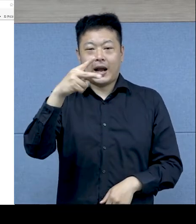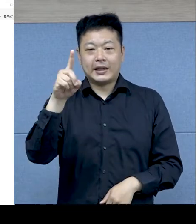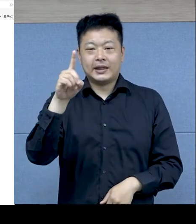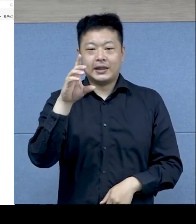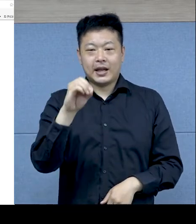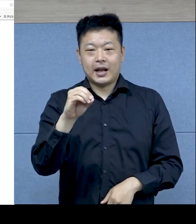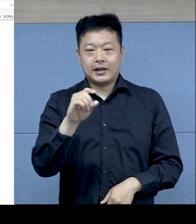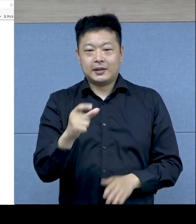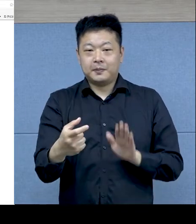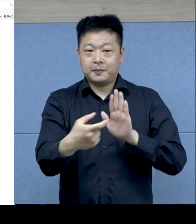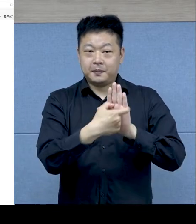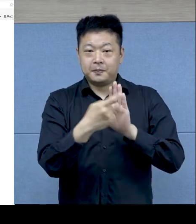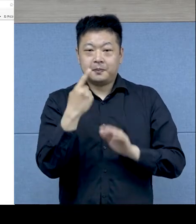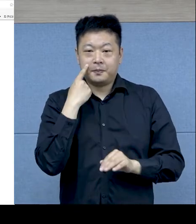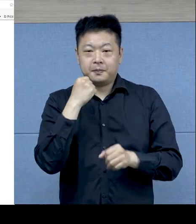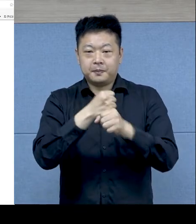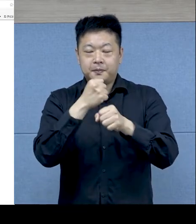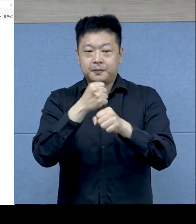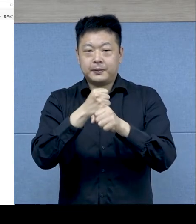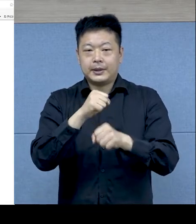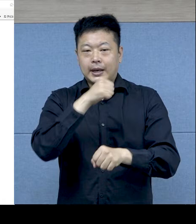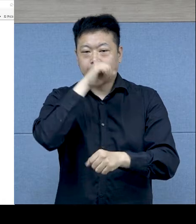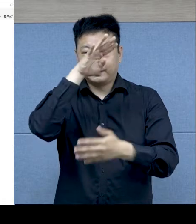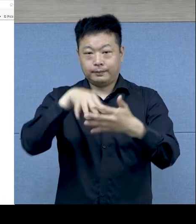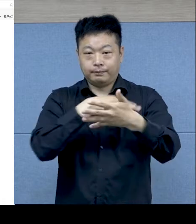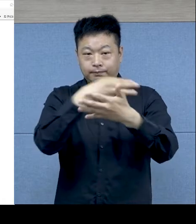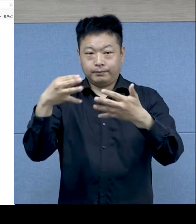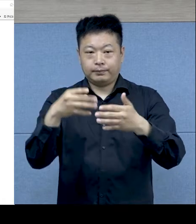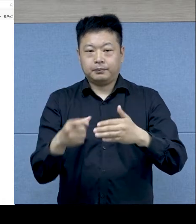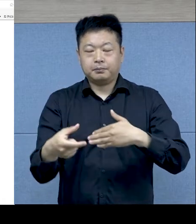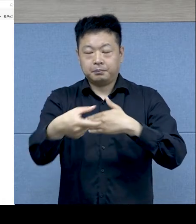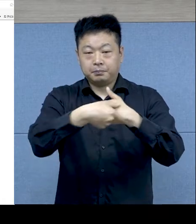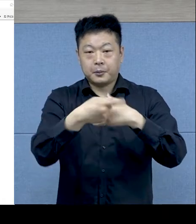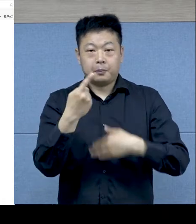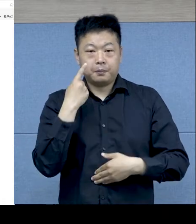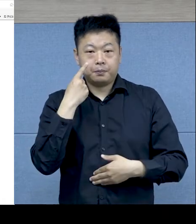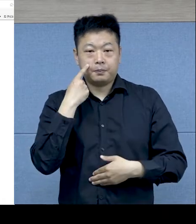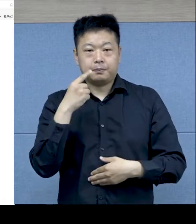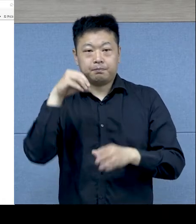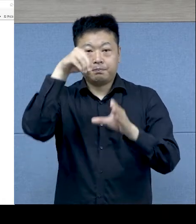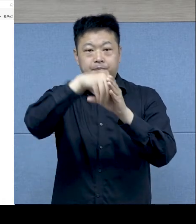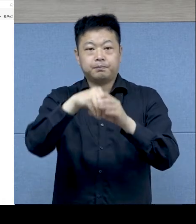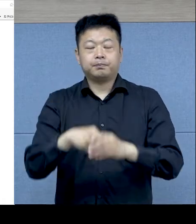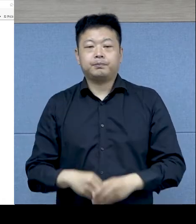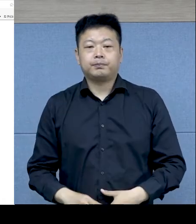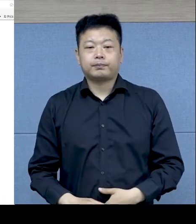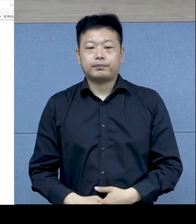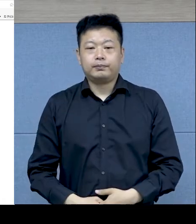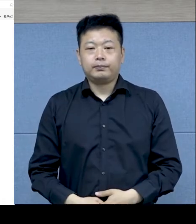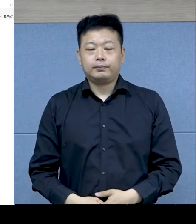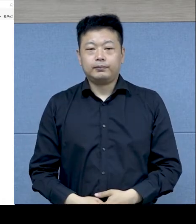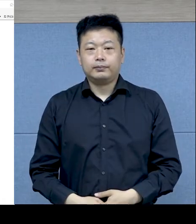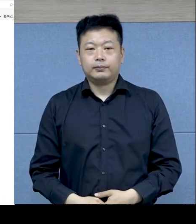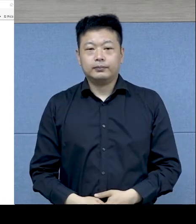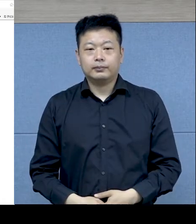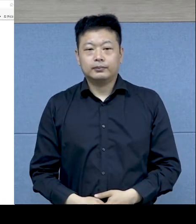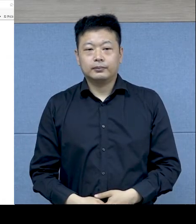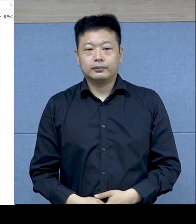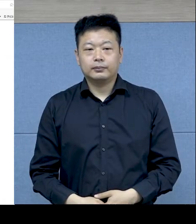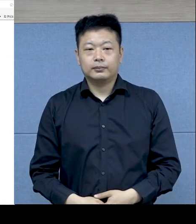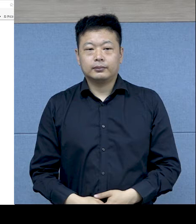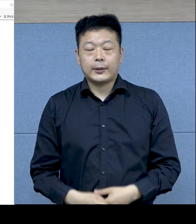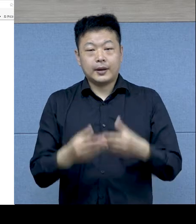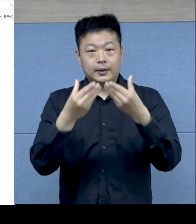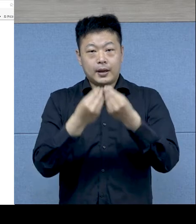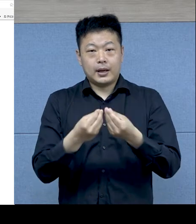하겠습니다. 그러면 이제 여기 사업 1 펼침마당에 해당하는 예산을 이제 비목별로 이렇게 적어주시면